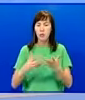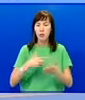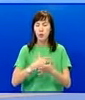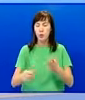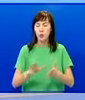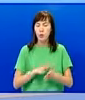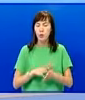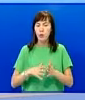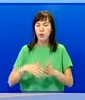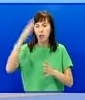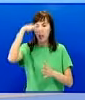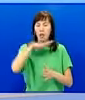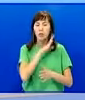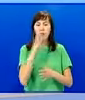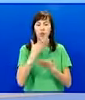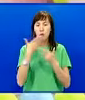қалған балаларға қарайласты.